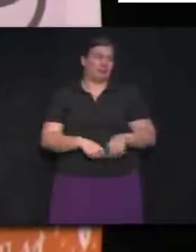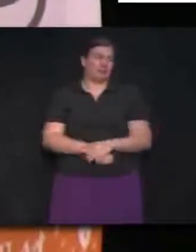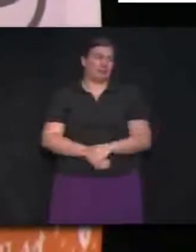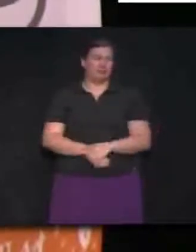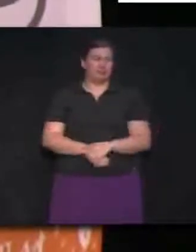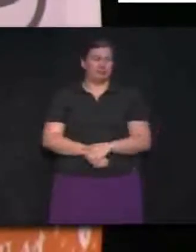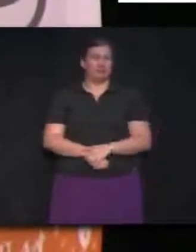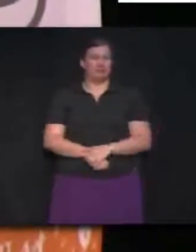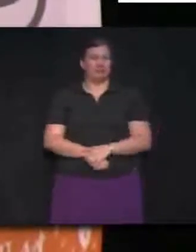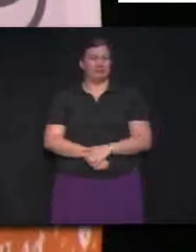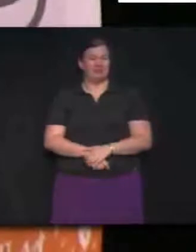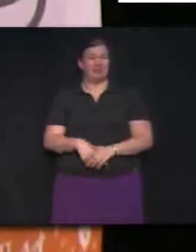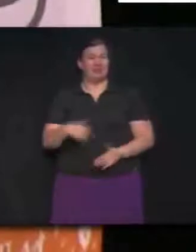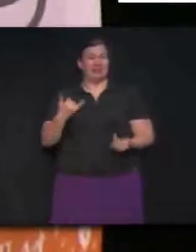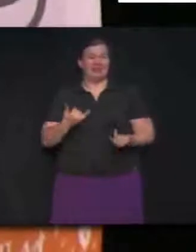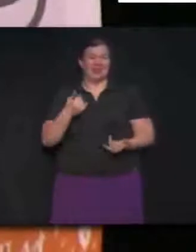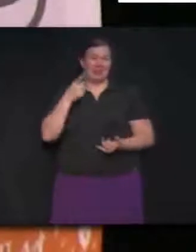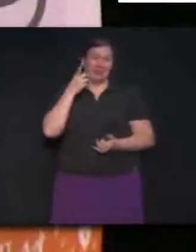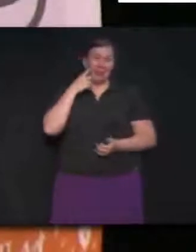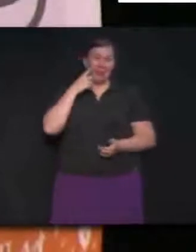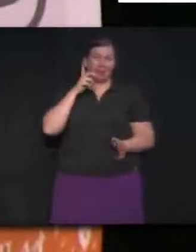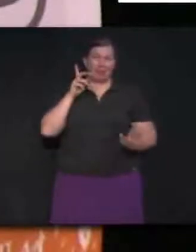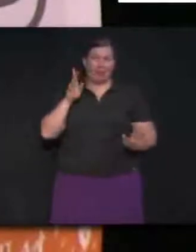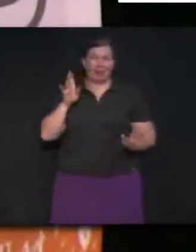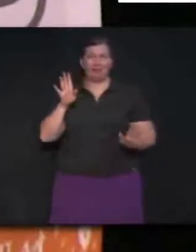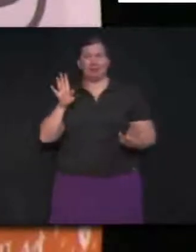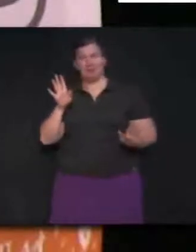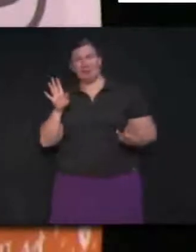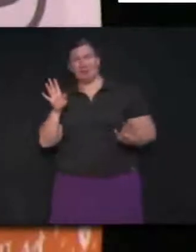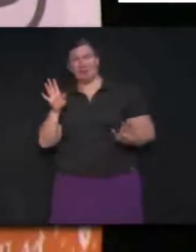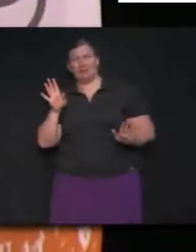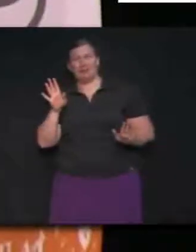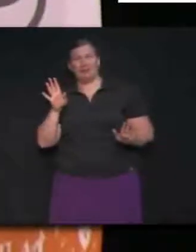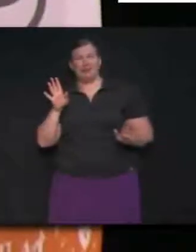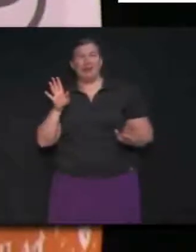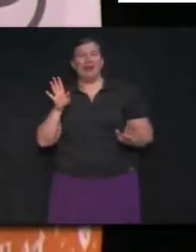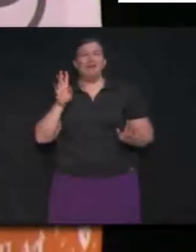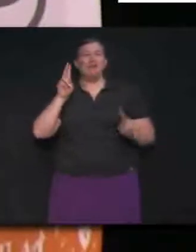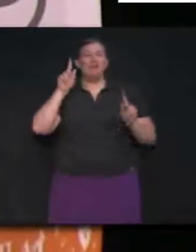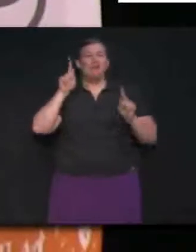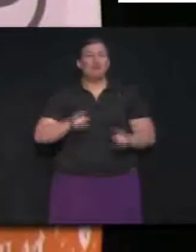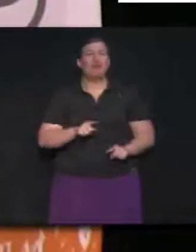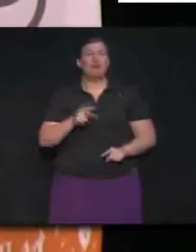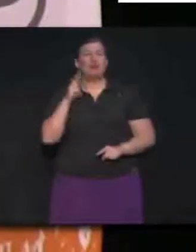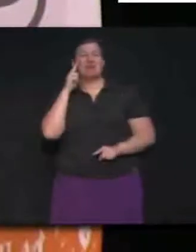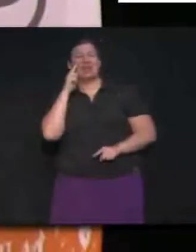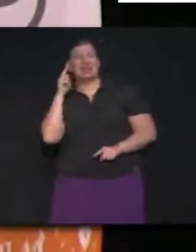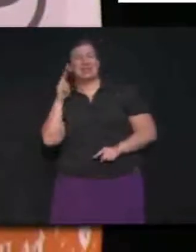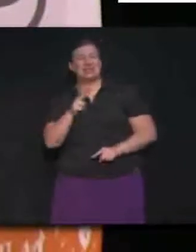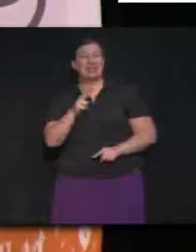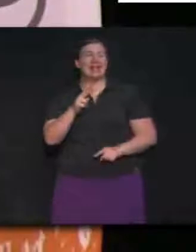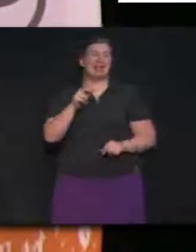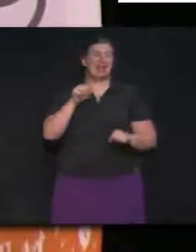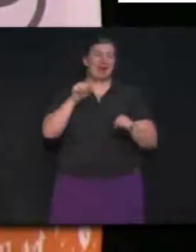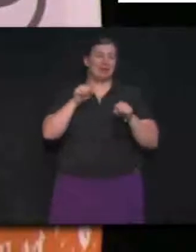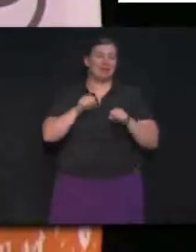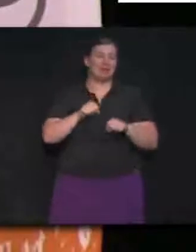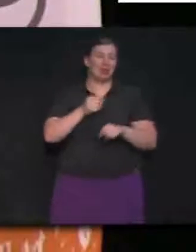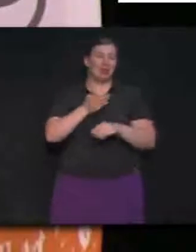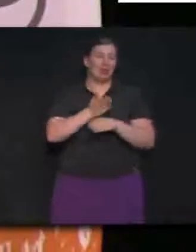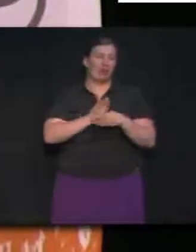ich werde jetzt gerade aufgefallen zu betonen das ist ein sichtbares Körperteil sein soll